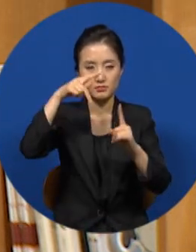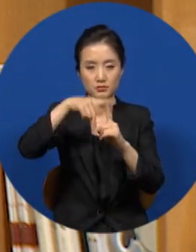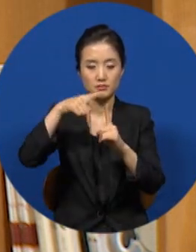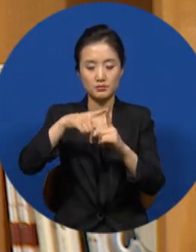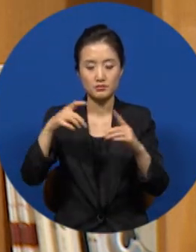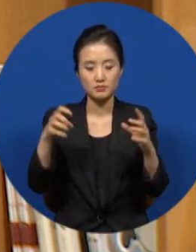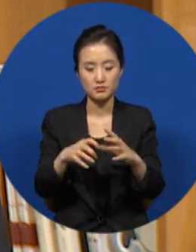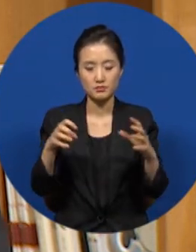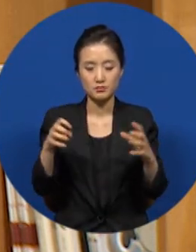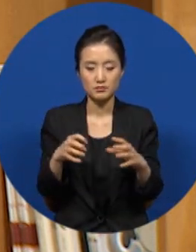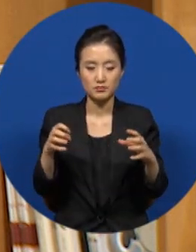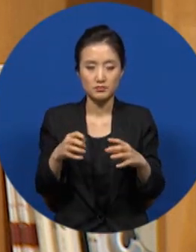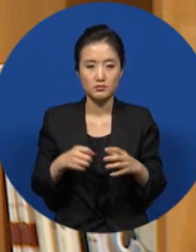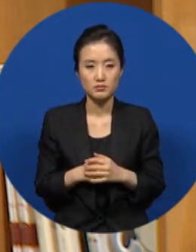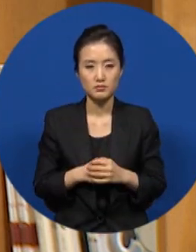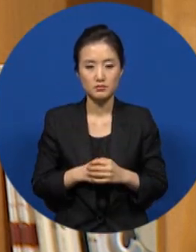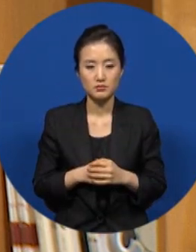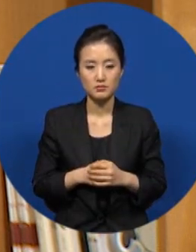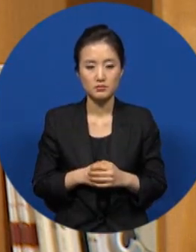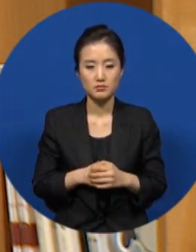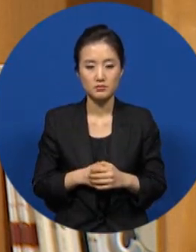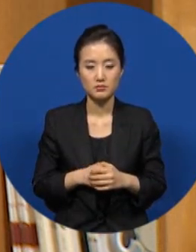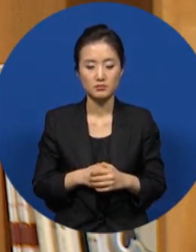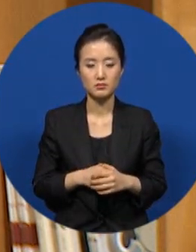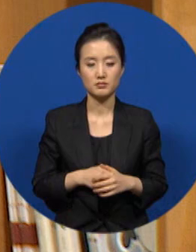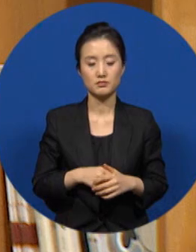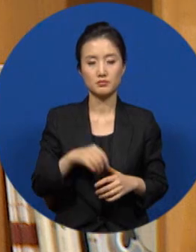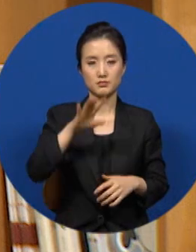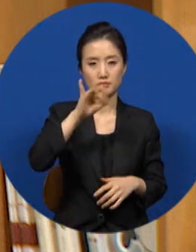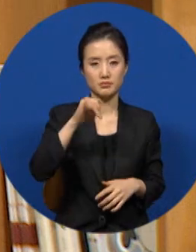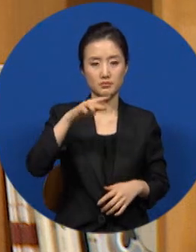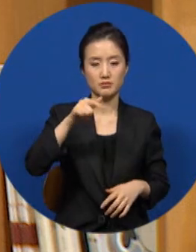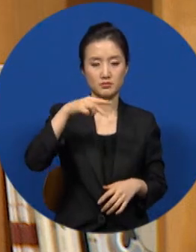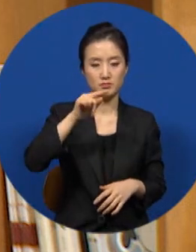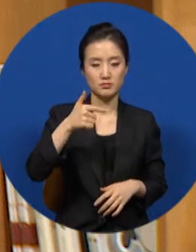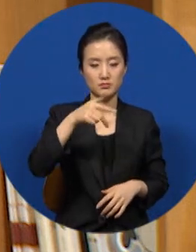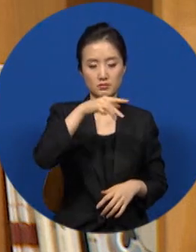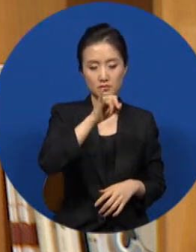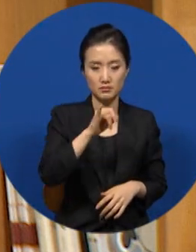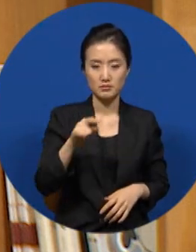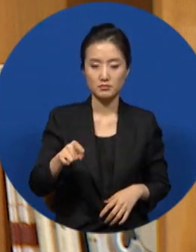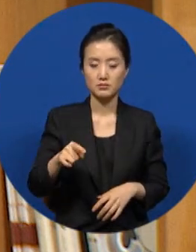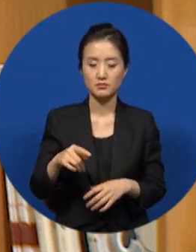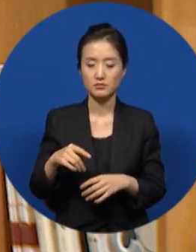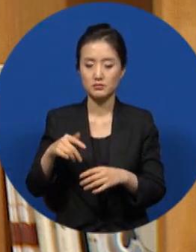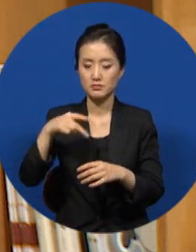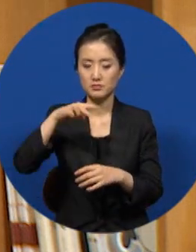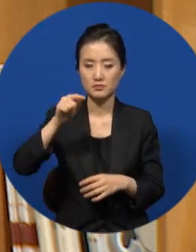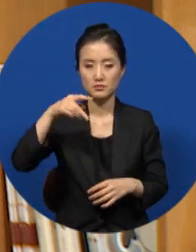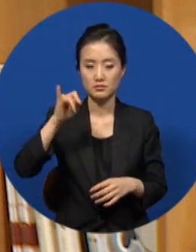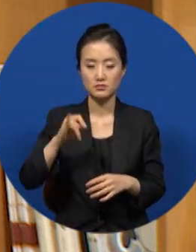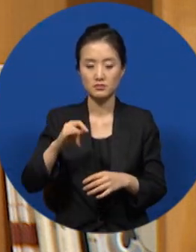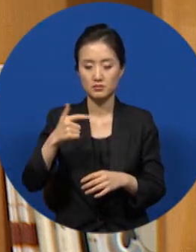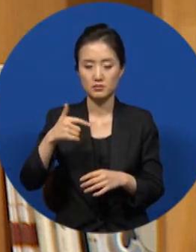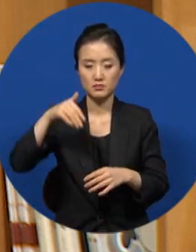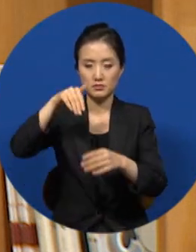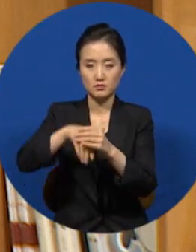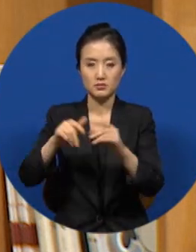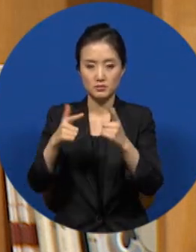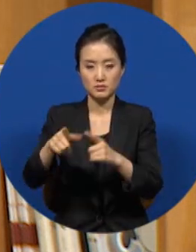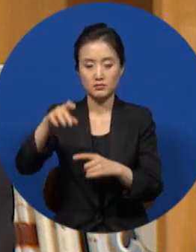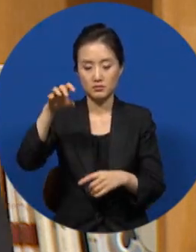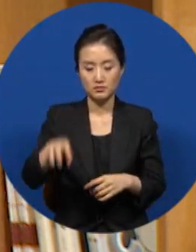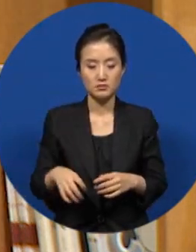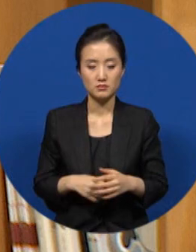남음이 있다. 그리고 이게 너무 중요하니까 한번 더 얘기했어요. 비적선지가 선을 행하지 않는 집은 필유여앙 재앙이 남음이